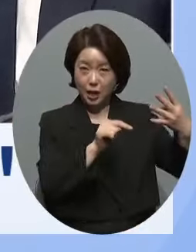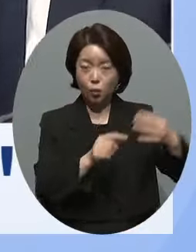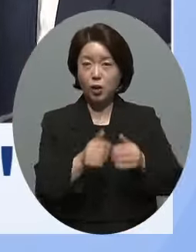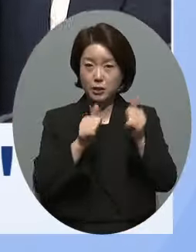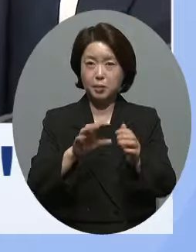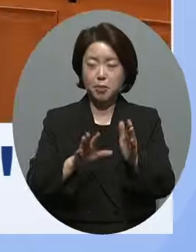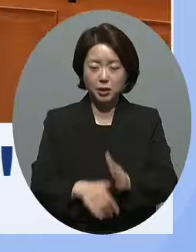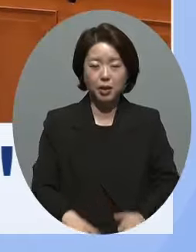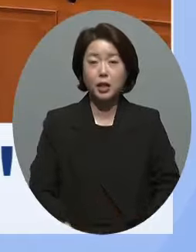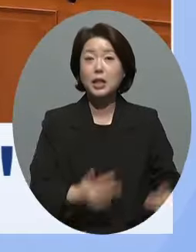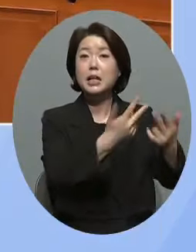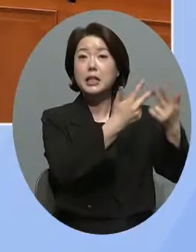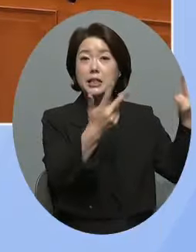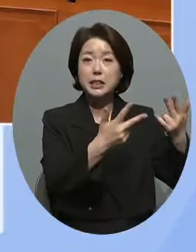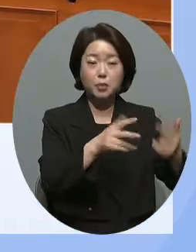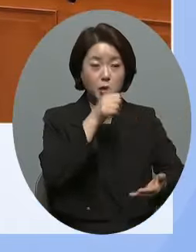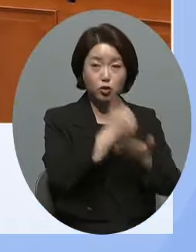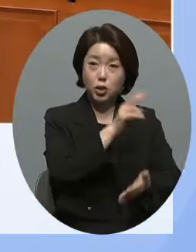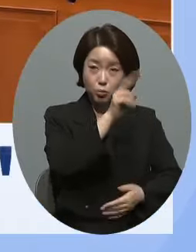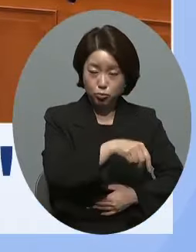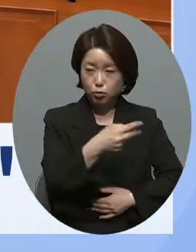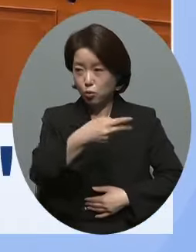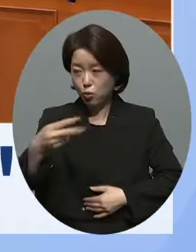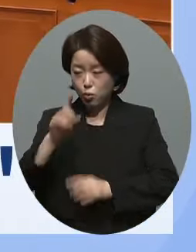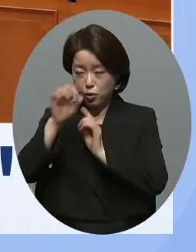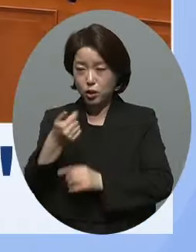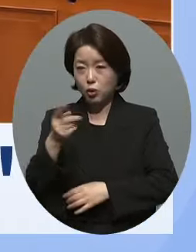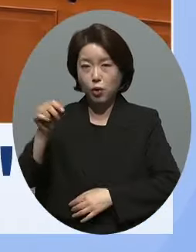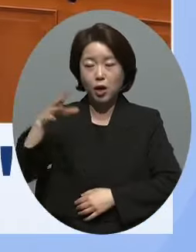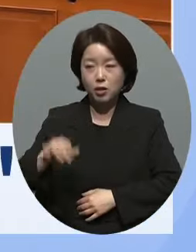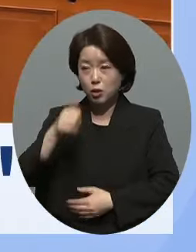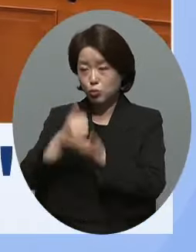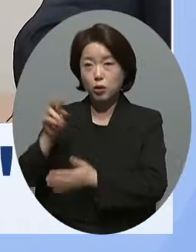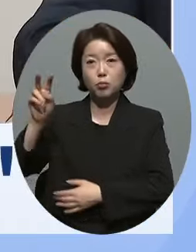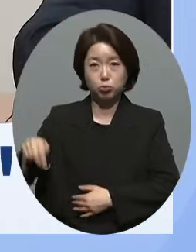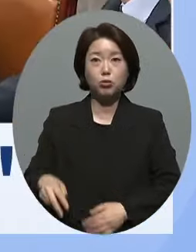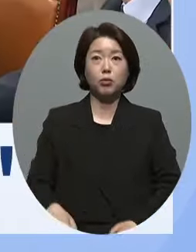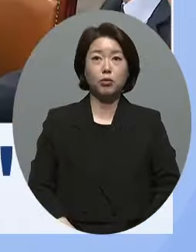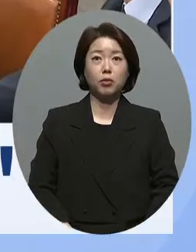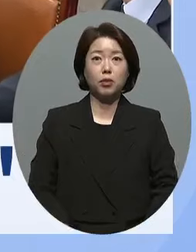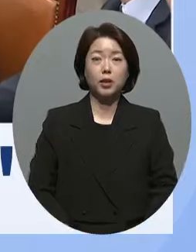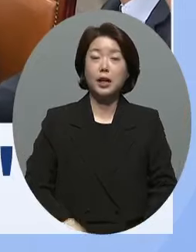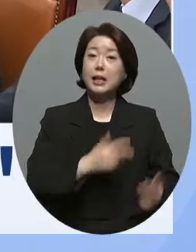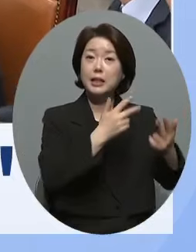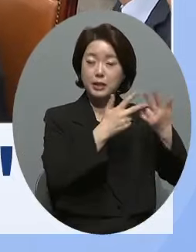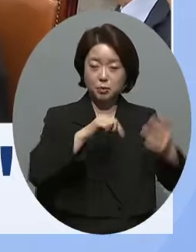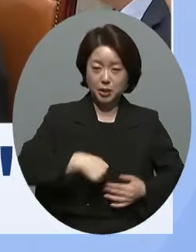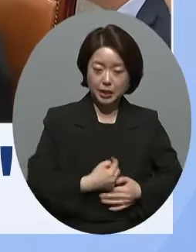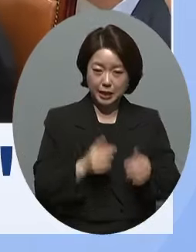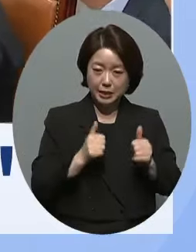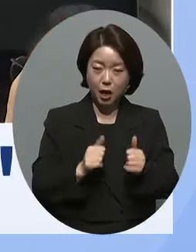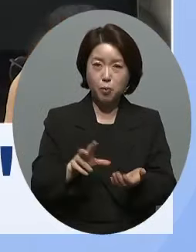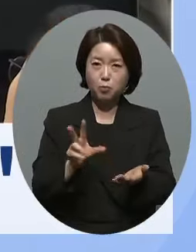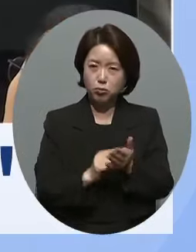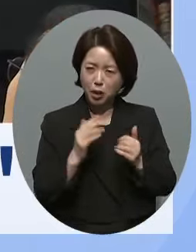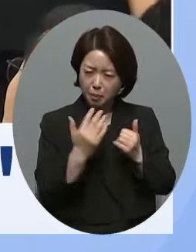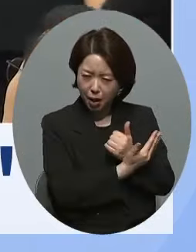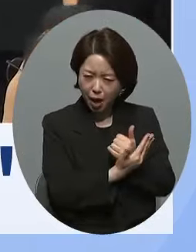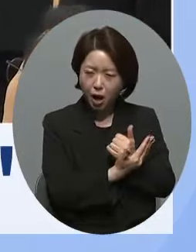이재명의 무죄가 곧 이화영의 무죄다이 얘기를 했다는데 전 이거 관련 있다고 봅니다 이재명 대표가 자신의 사법 리스를 방어하기 위해서 이렇게